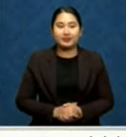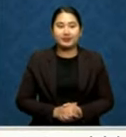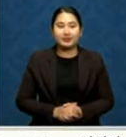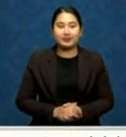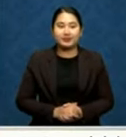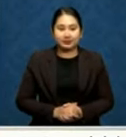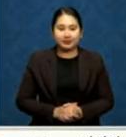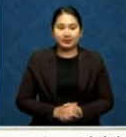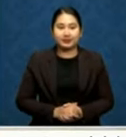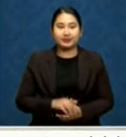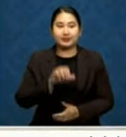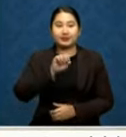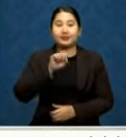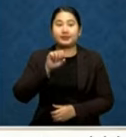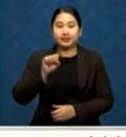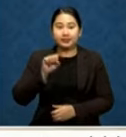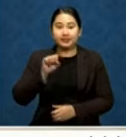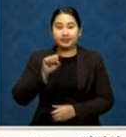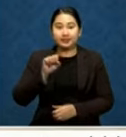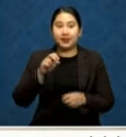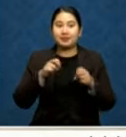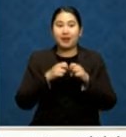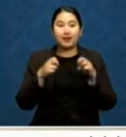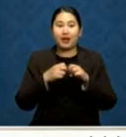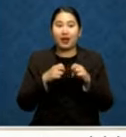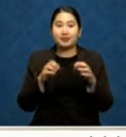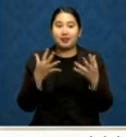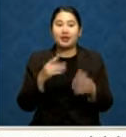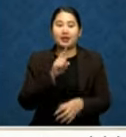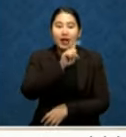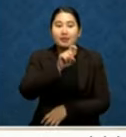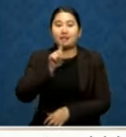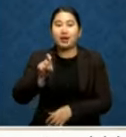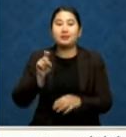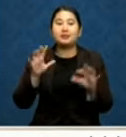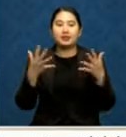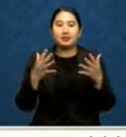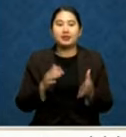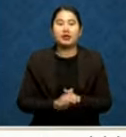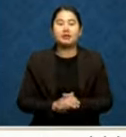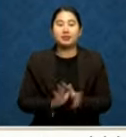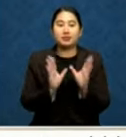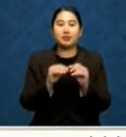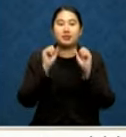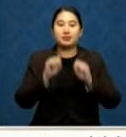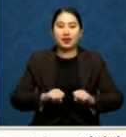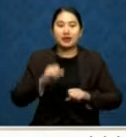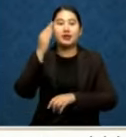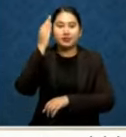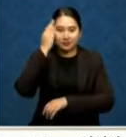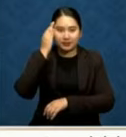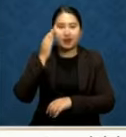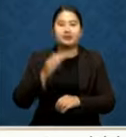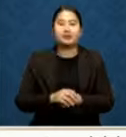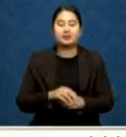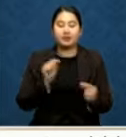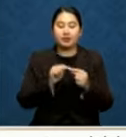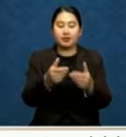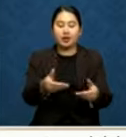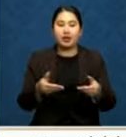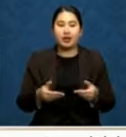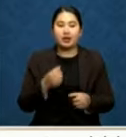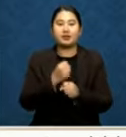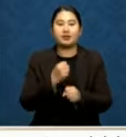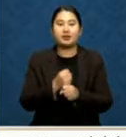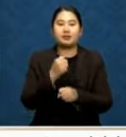ไม่มีสมาชิกท่านใดนะครับติดใจที่จะซักถามนะครับก็ถือว่าที่ประชุมรับทราบรายงานประจ